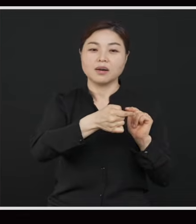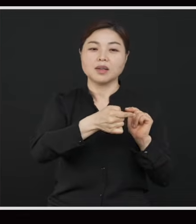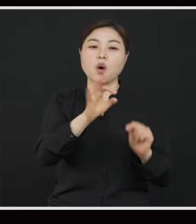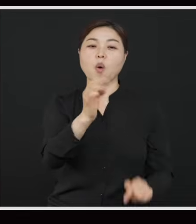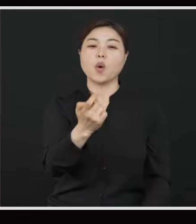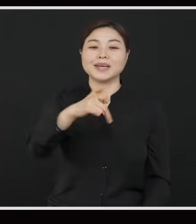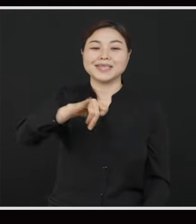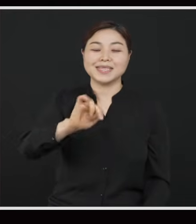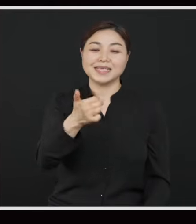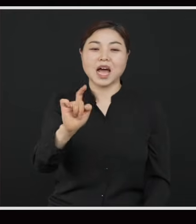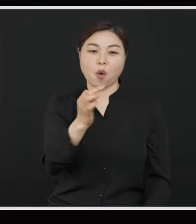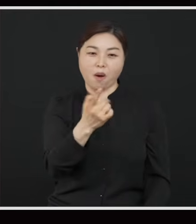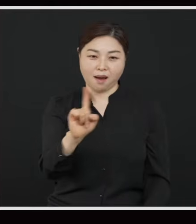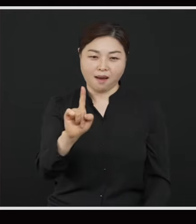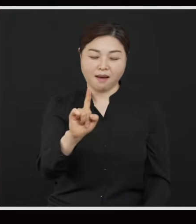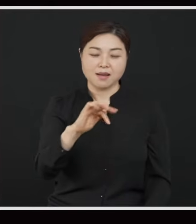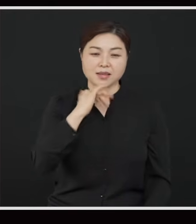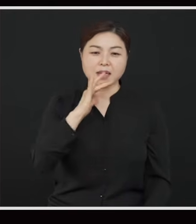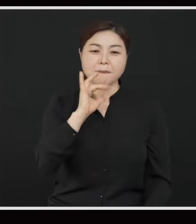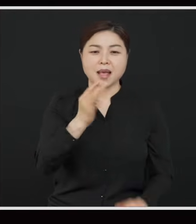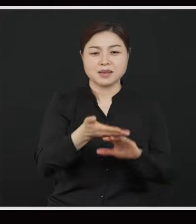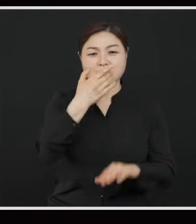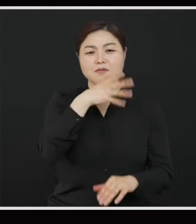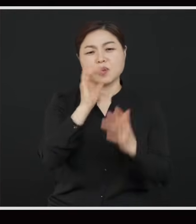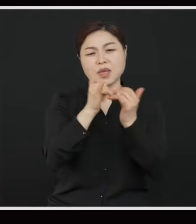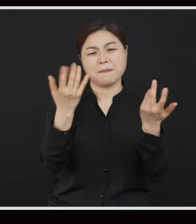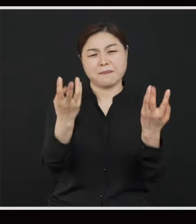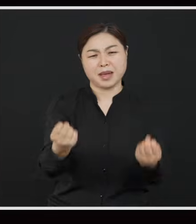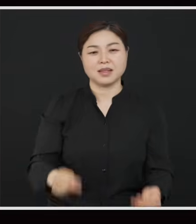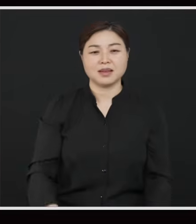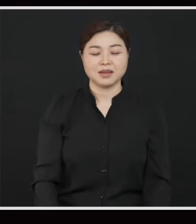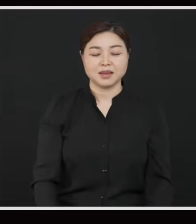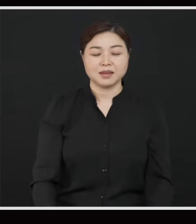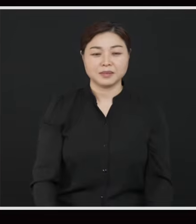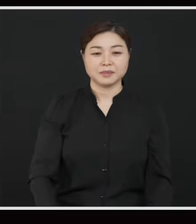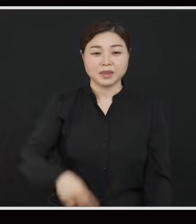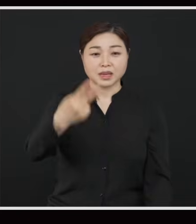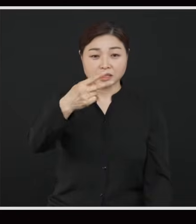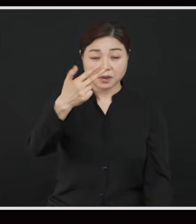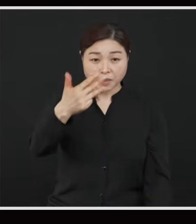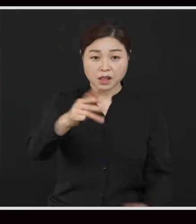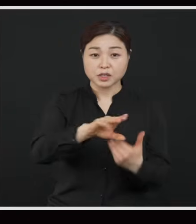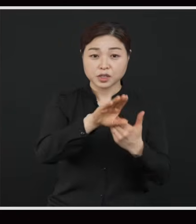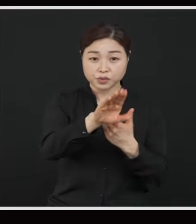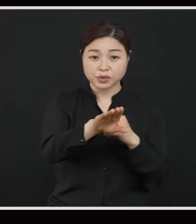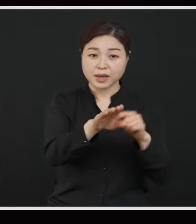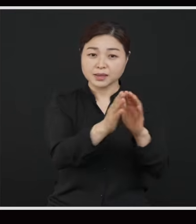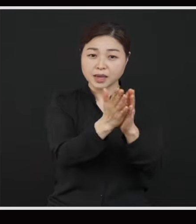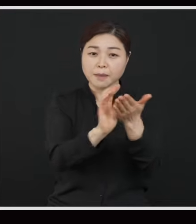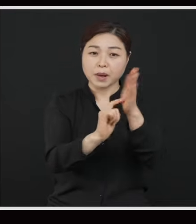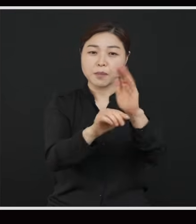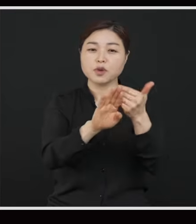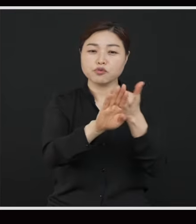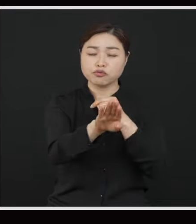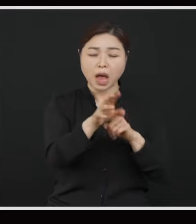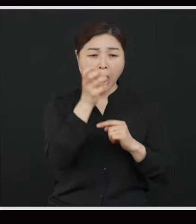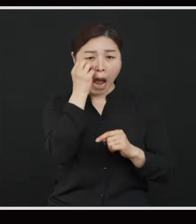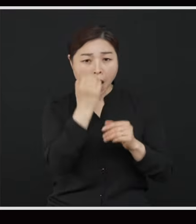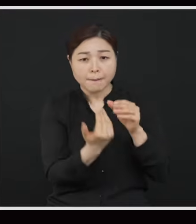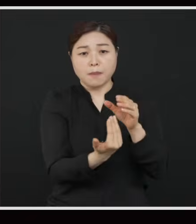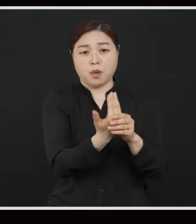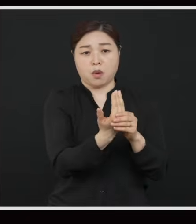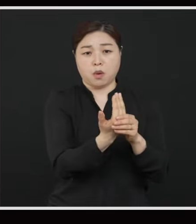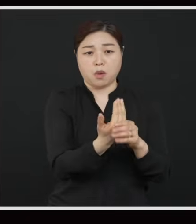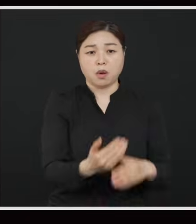수명. 그리고 100세 이상 노인도 많고. 근데 2008년 이후에 그 책이 나온 이후에 이상한 일이